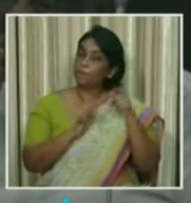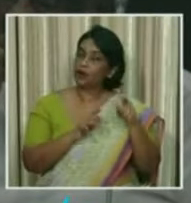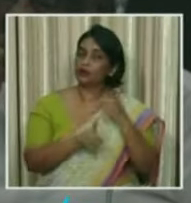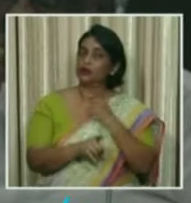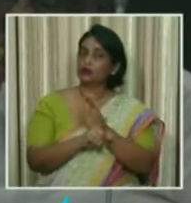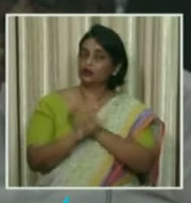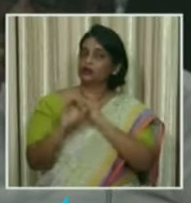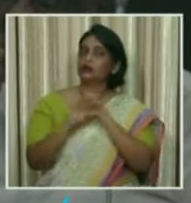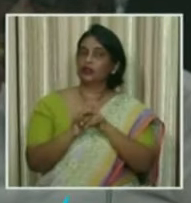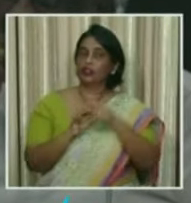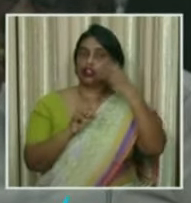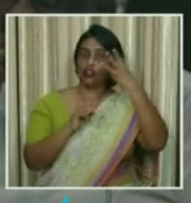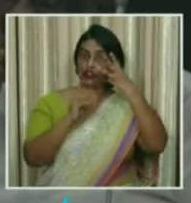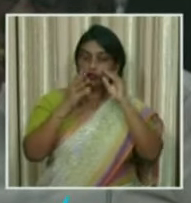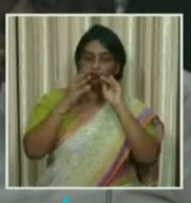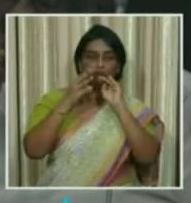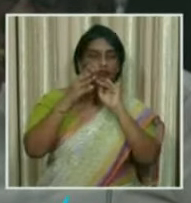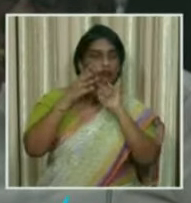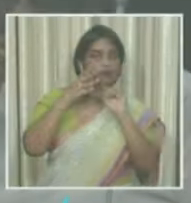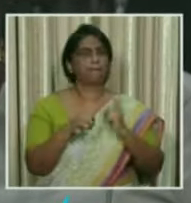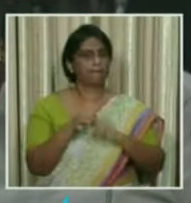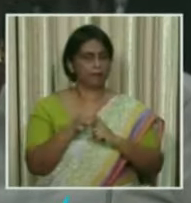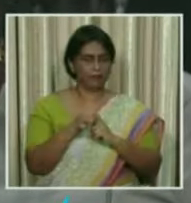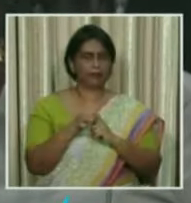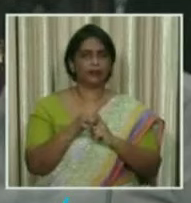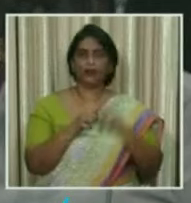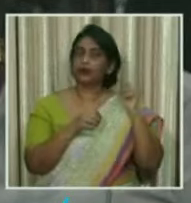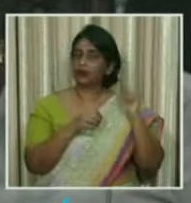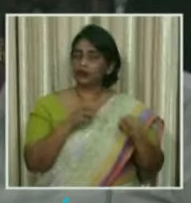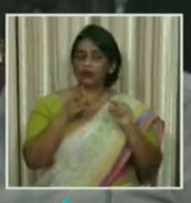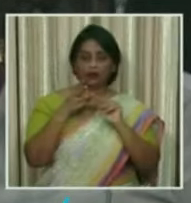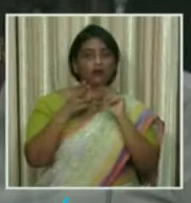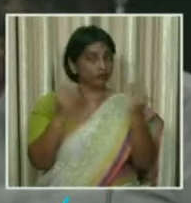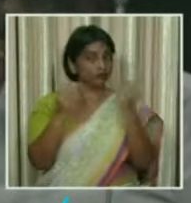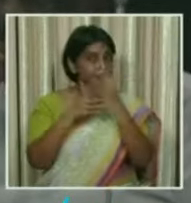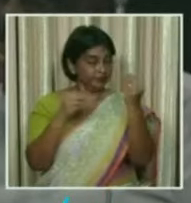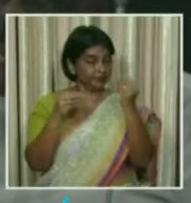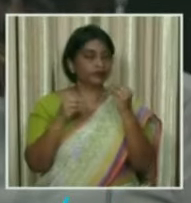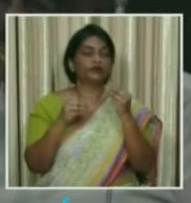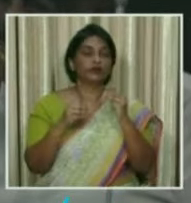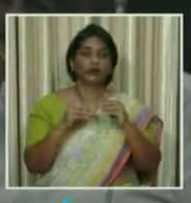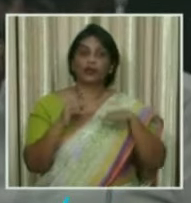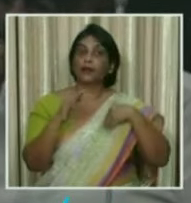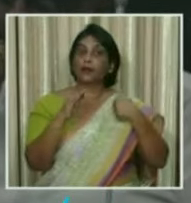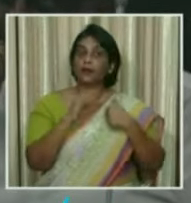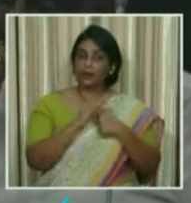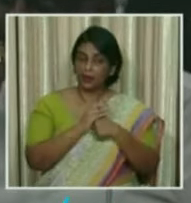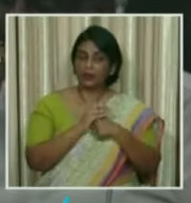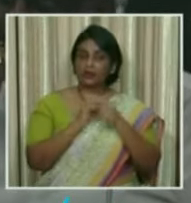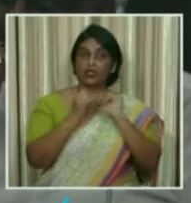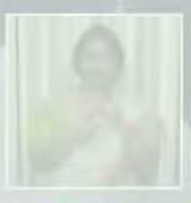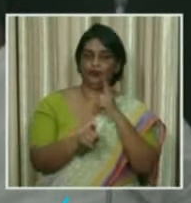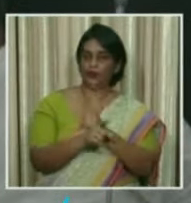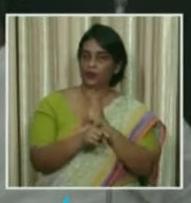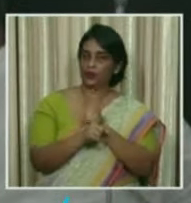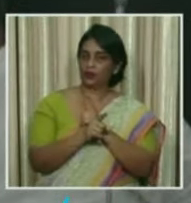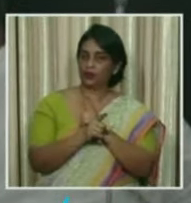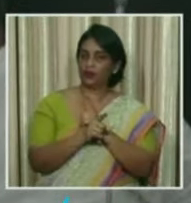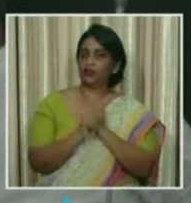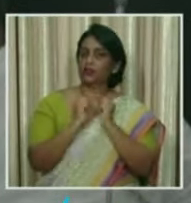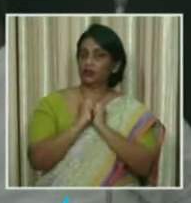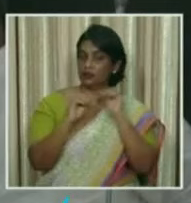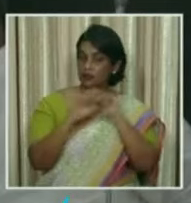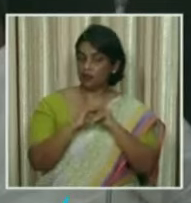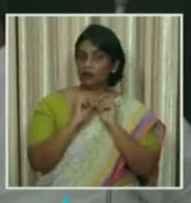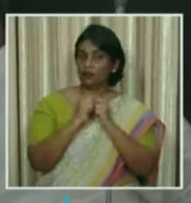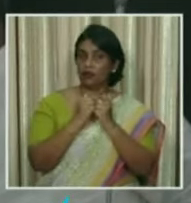සේවයේ ඉඳලා තුන ශ්‍රේණියේ පටන් ගන්න වැටුප ඊට වඩා අඩුයි. ඒත් මේ දෙකටම විසඳුම් දෙන්න නම් විදුහල්පතිවරුන්ව මාණ්ඩලික සේවයට ගන්න ඕනේ. ගුරු සේවයේ